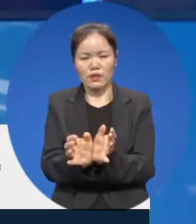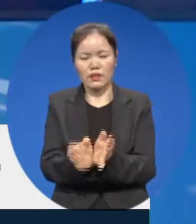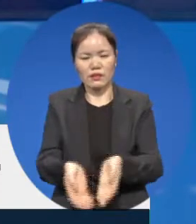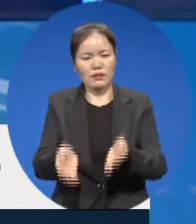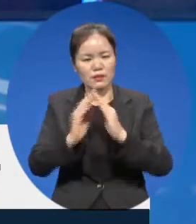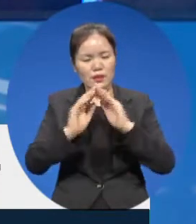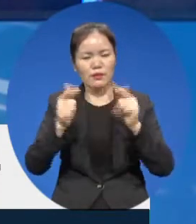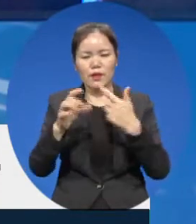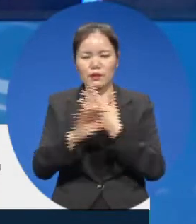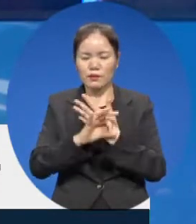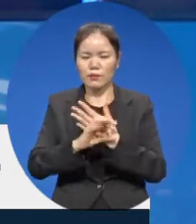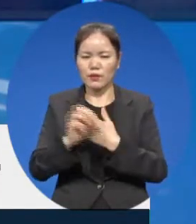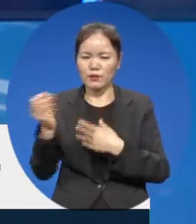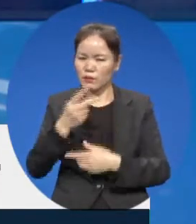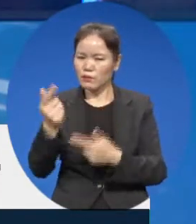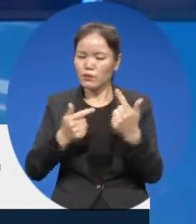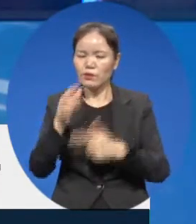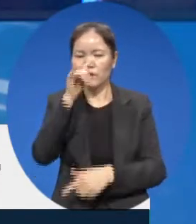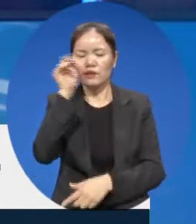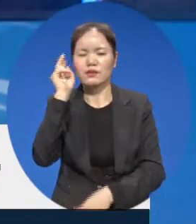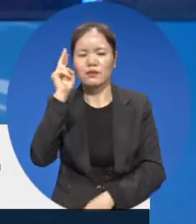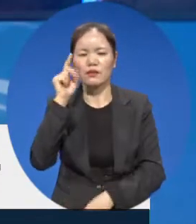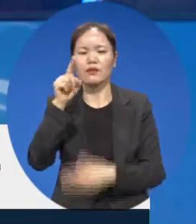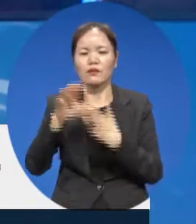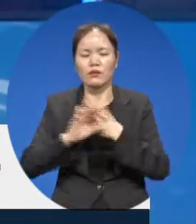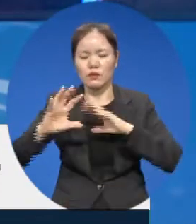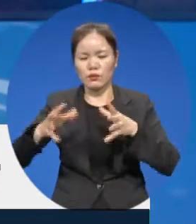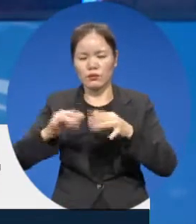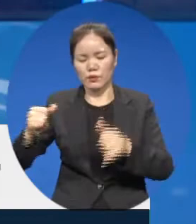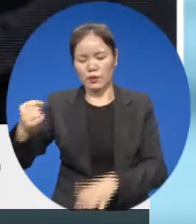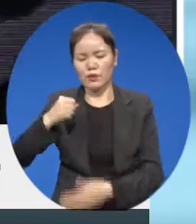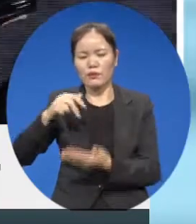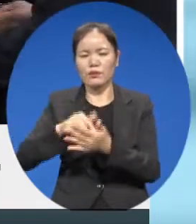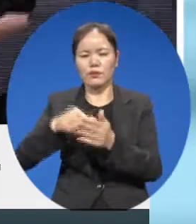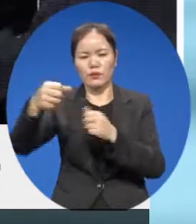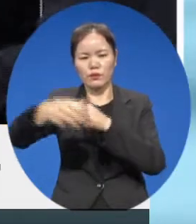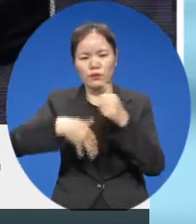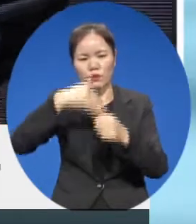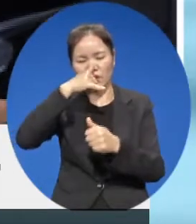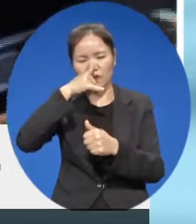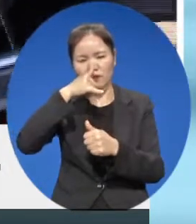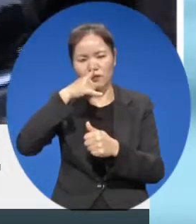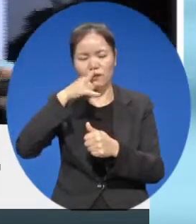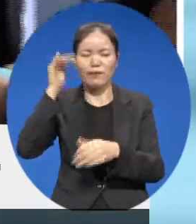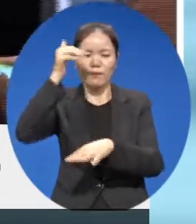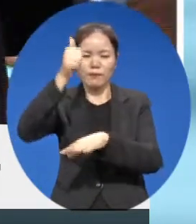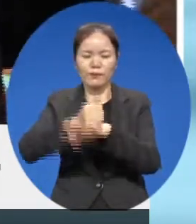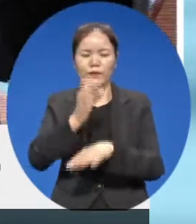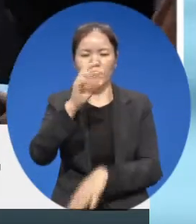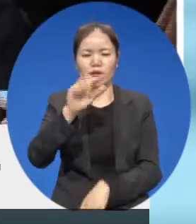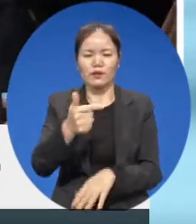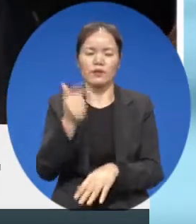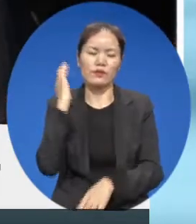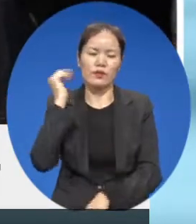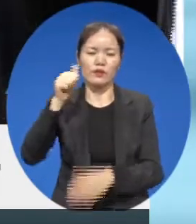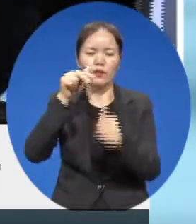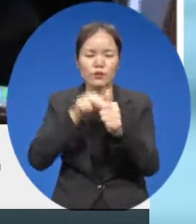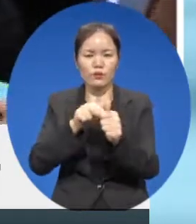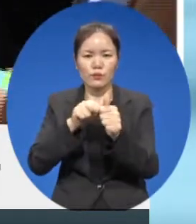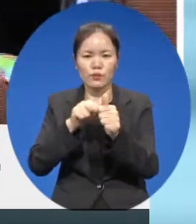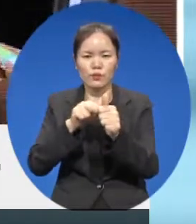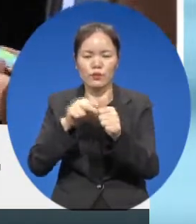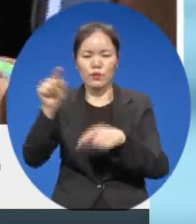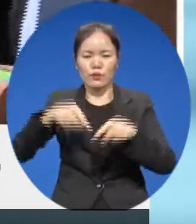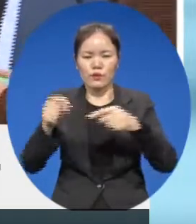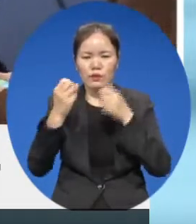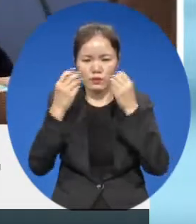그런 차원에서 본다면 김 국민의 힘에 영향을 봤거든요 만약에 윤석렬 총장이 댓글 오버로 나중에 나와서 새로운 신당 창당은 국민의 힘